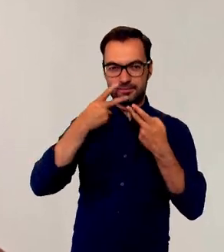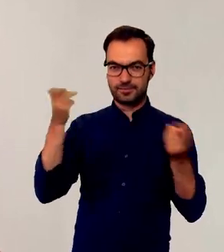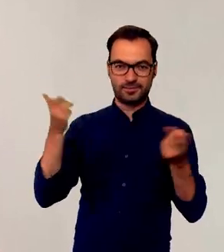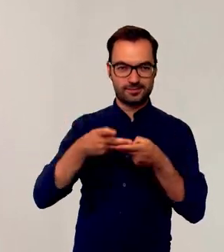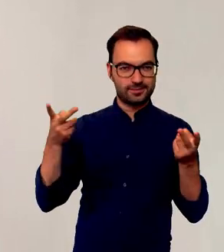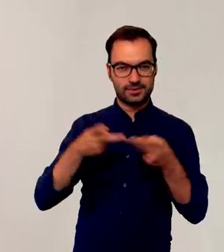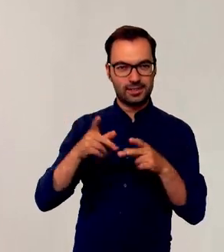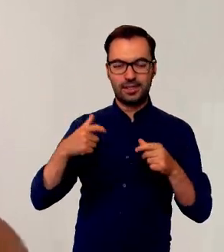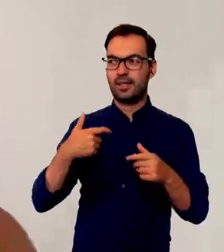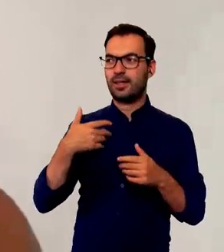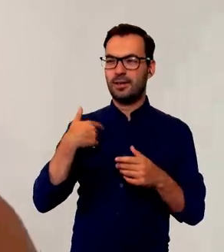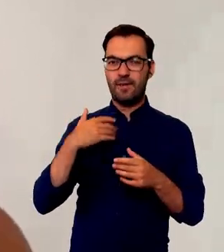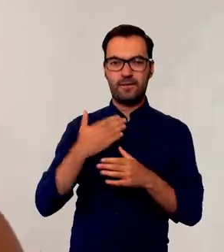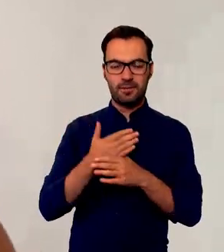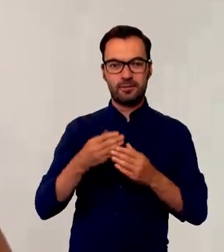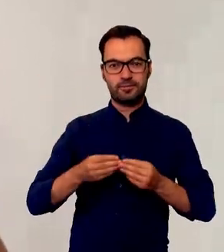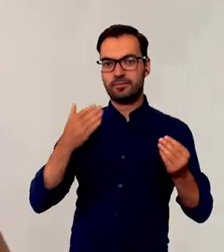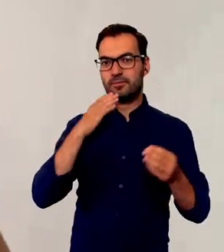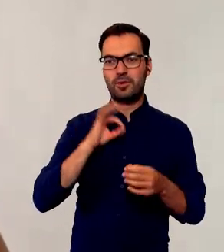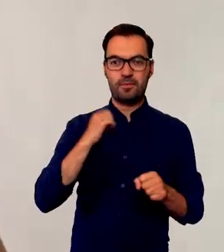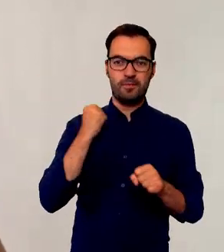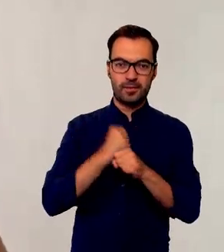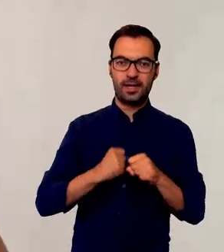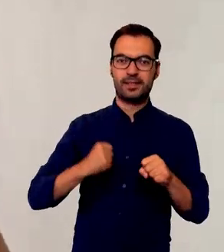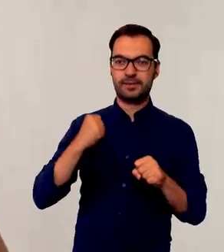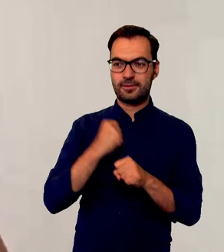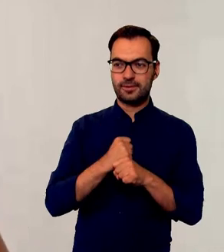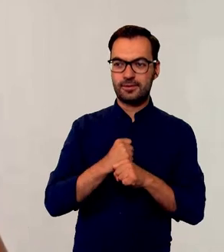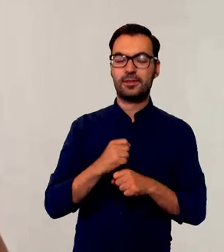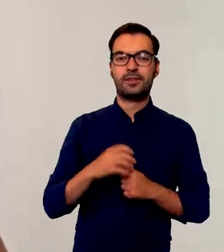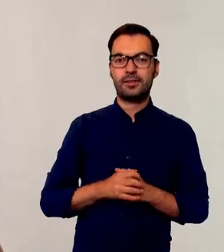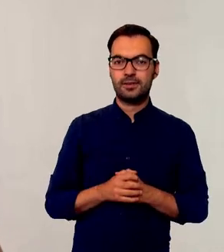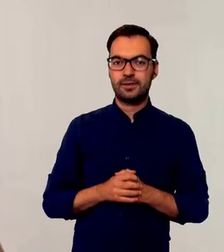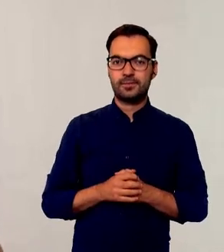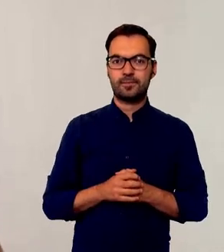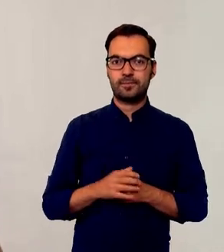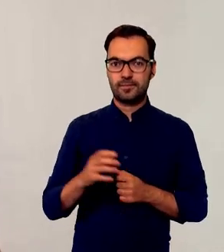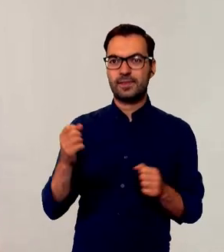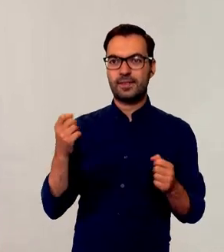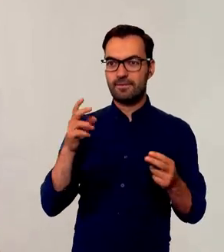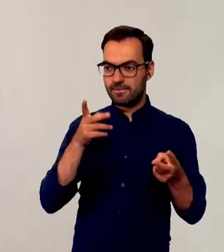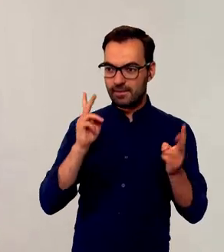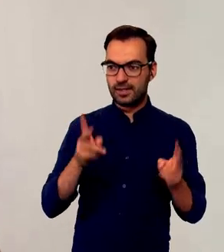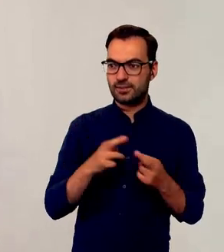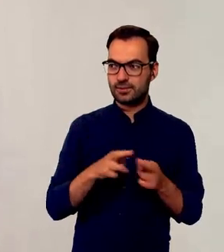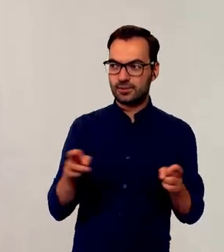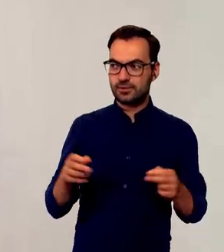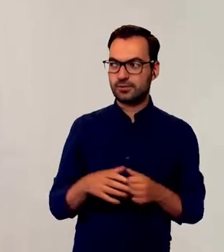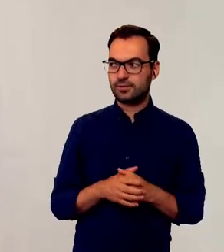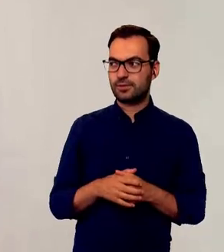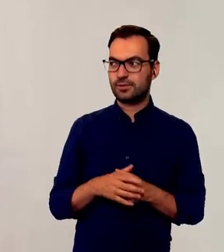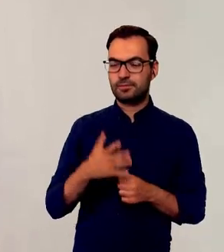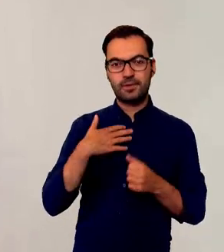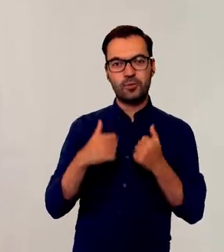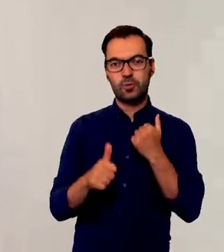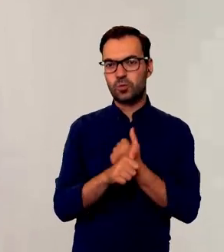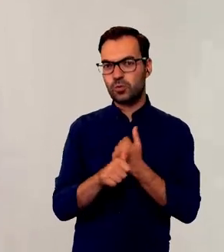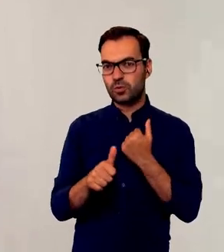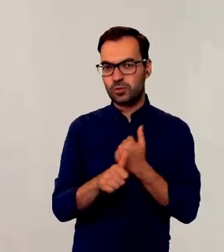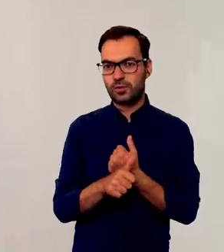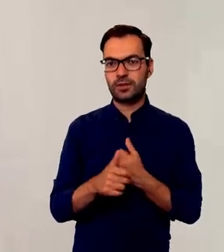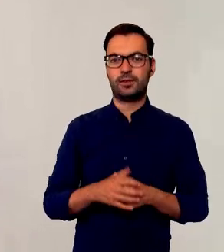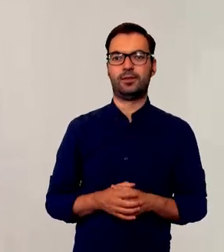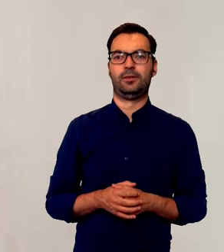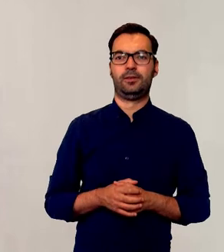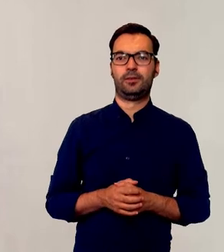ciężkiej własnej pracy, na wielu latach rzeczy, które stworzyłam, twardych rzeczy, które są udokumentowane,